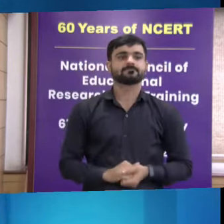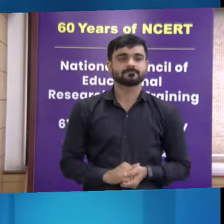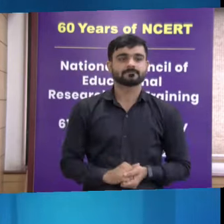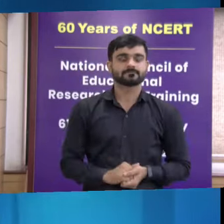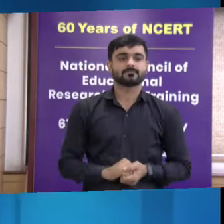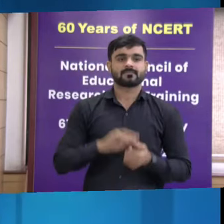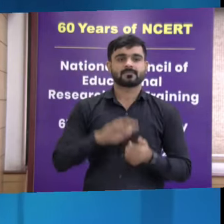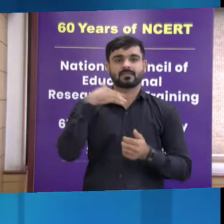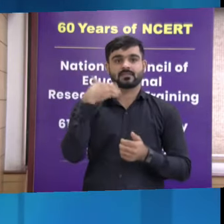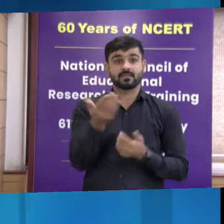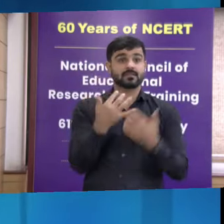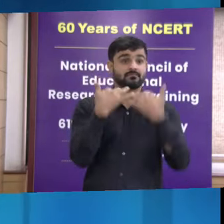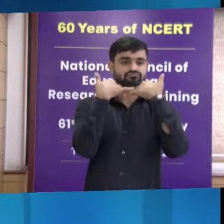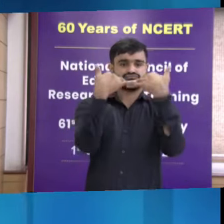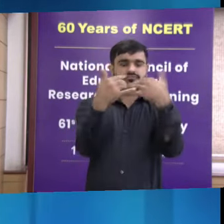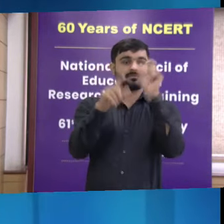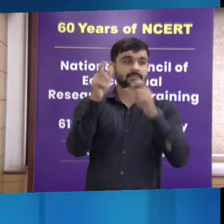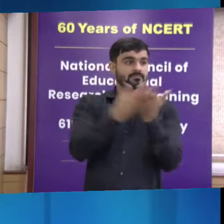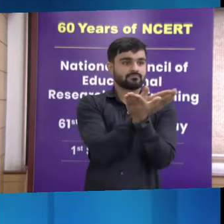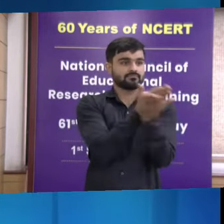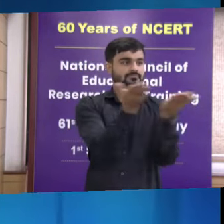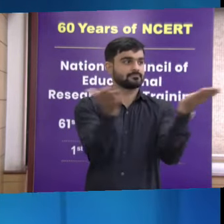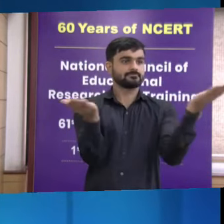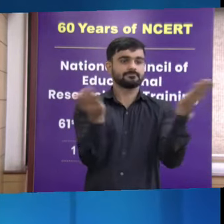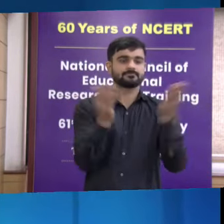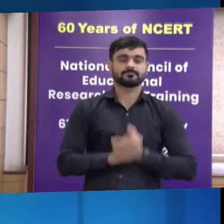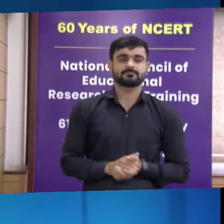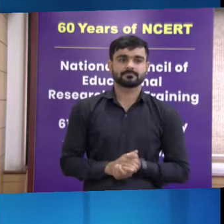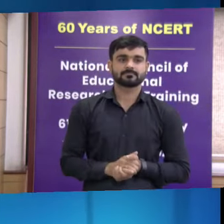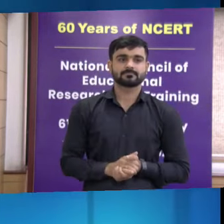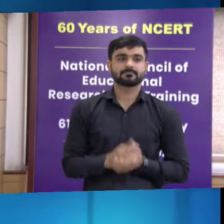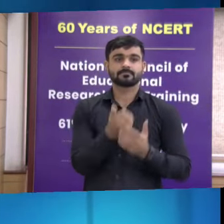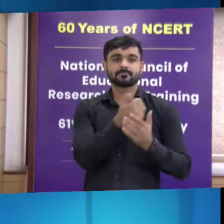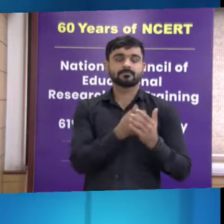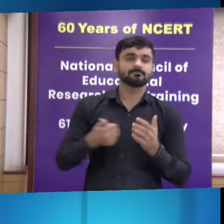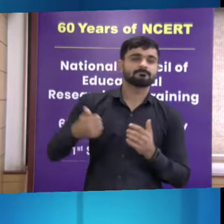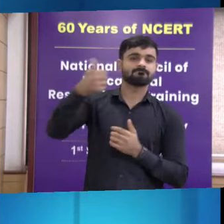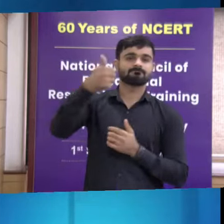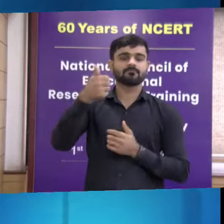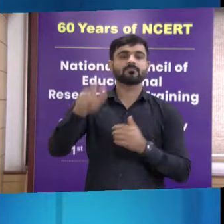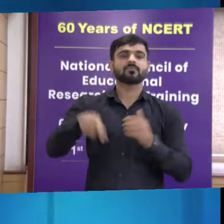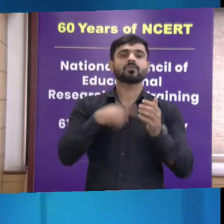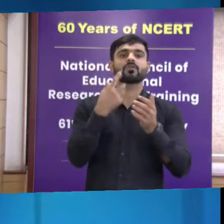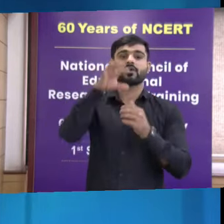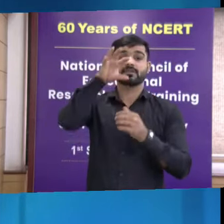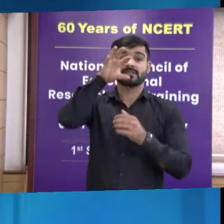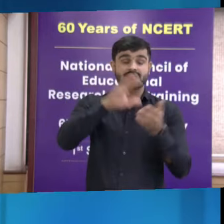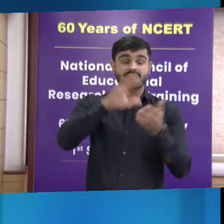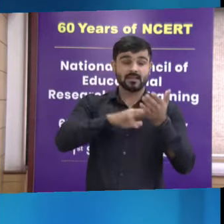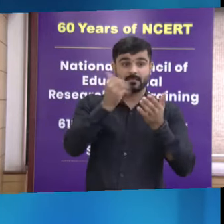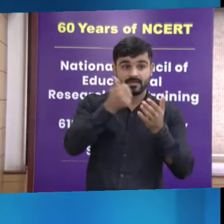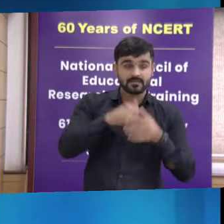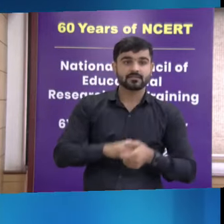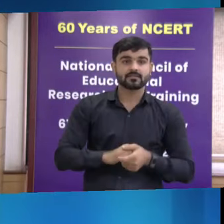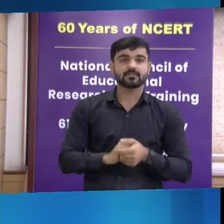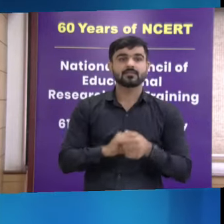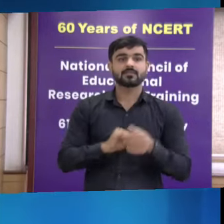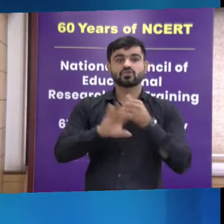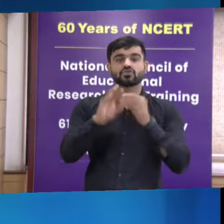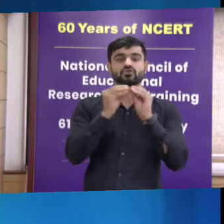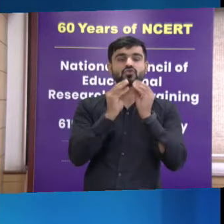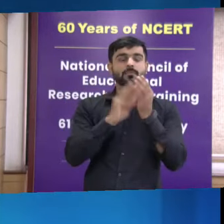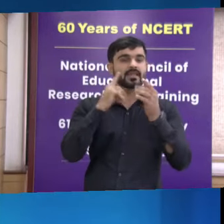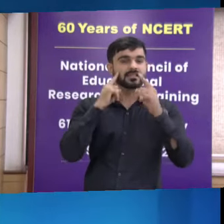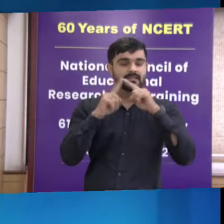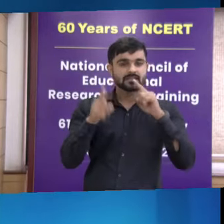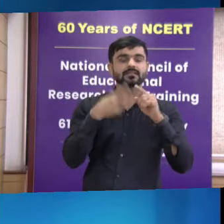इस सभा में उपस्थित माननीय राज्य मंत्री श्री सुमित सरकार जी का